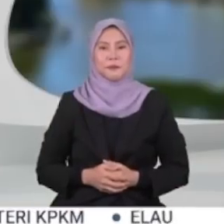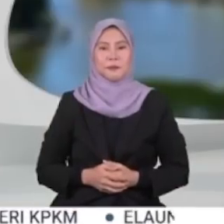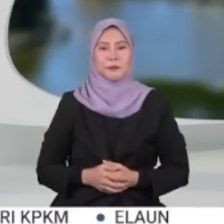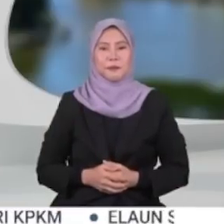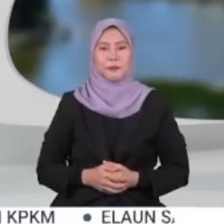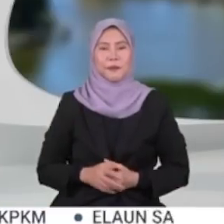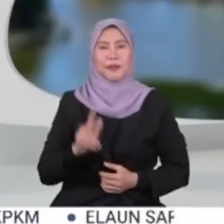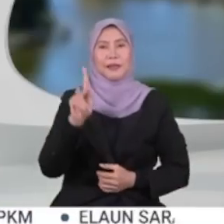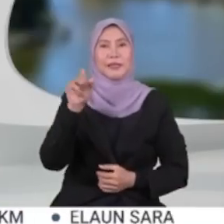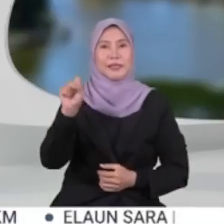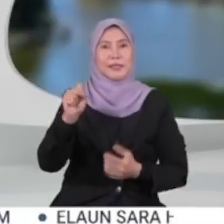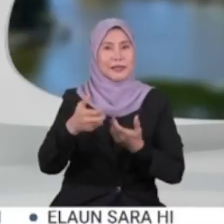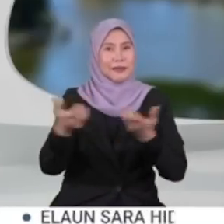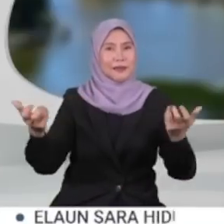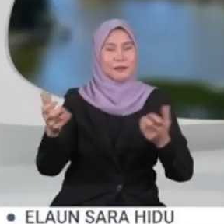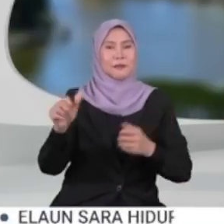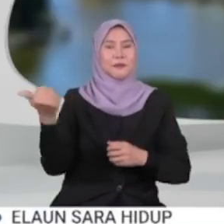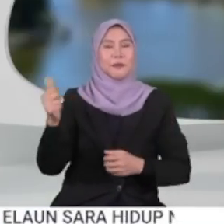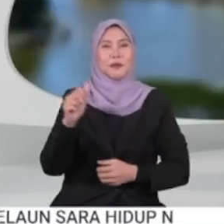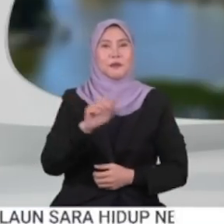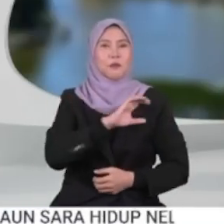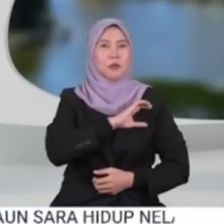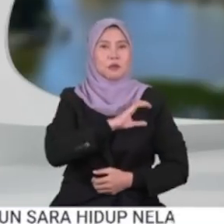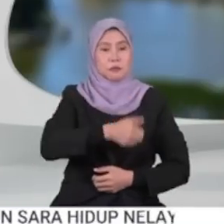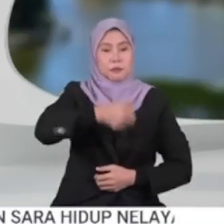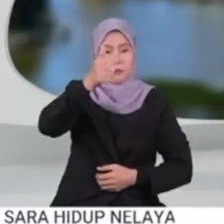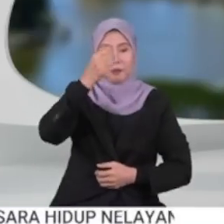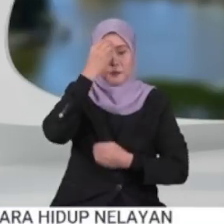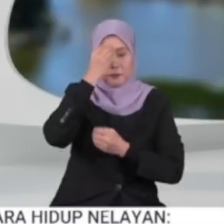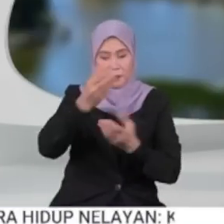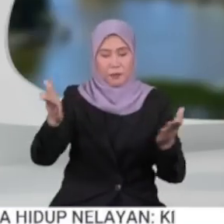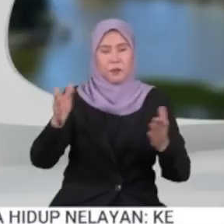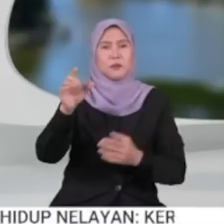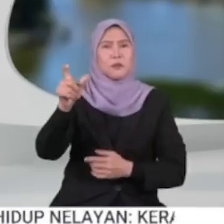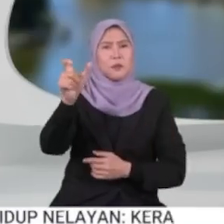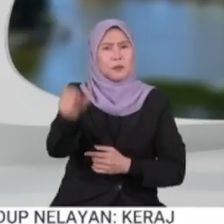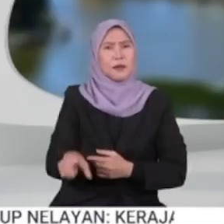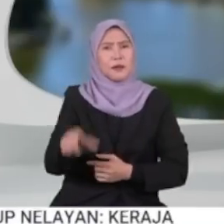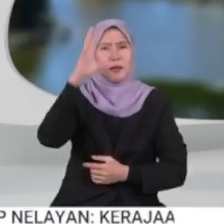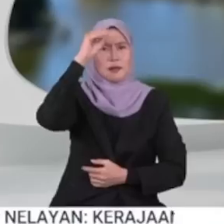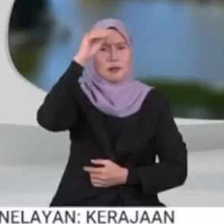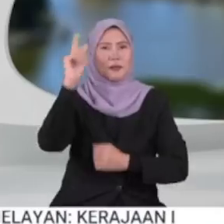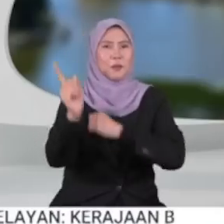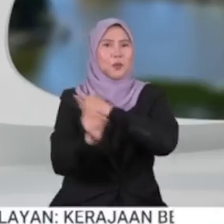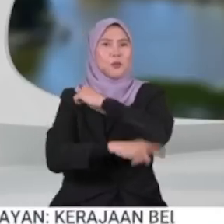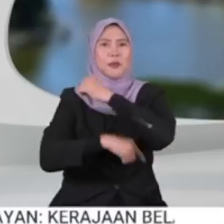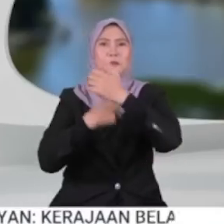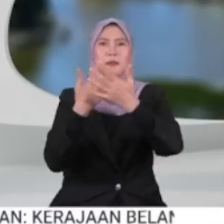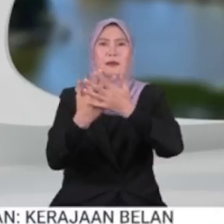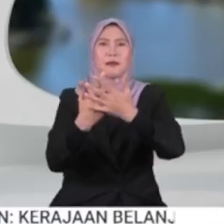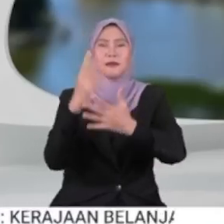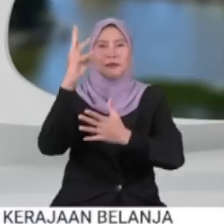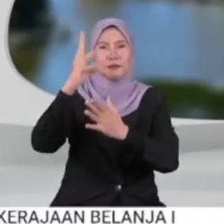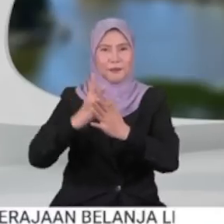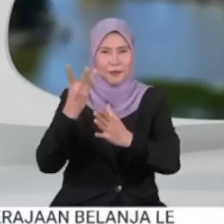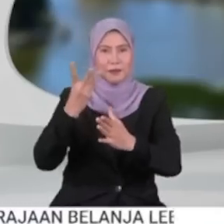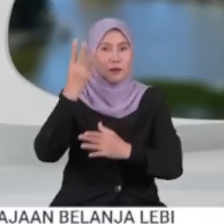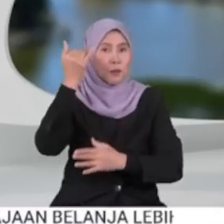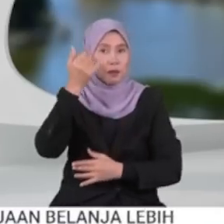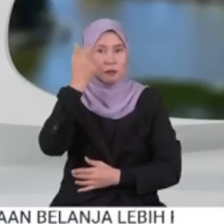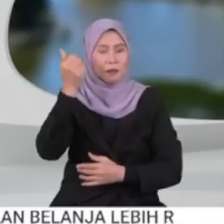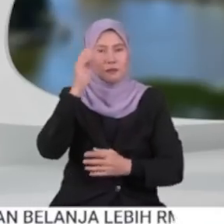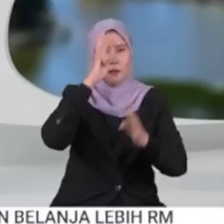Sementara itu, dalam kes berasingan, ACP Ashman Bajah memberitahu seorang lelaki berdepan hukuman penjara 6 bulan